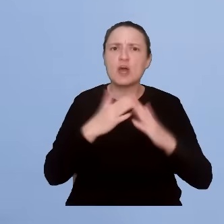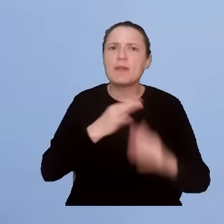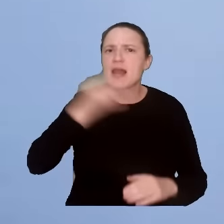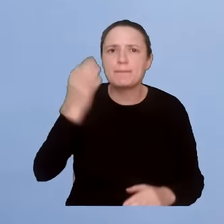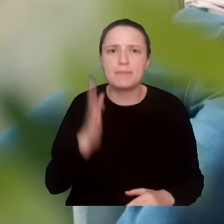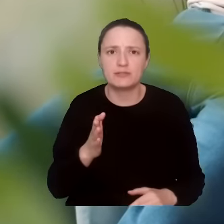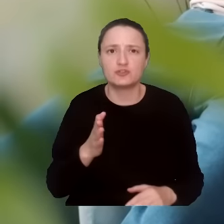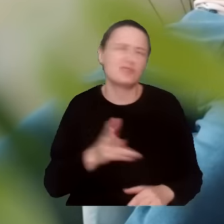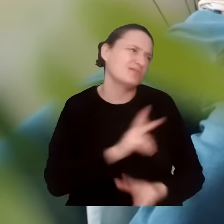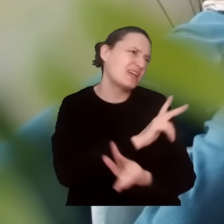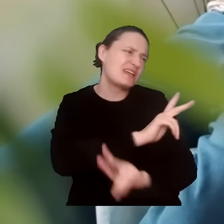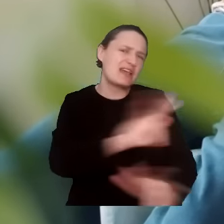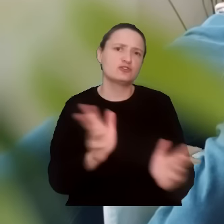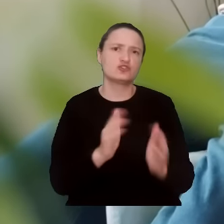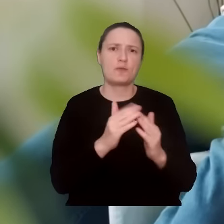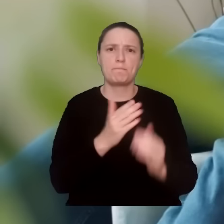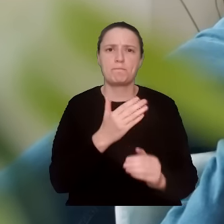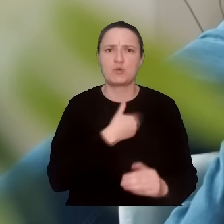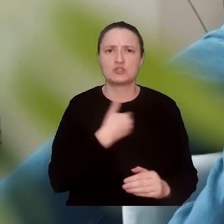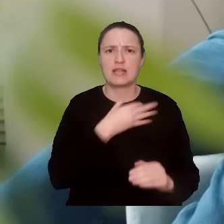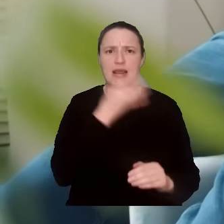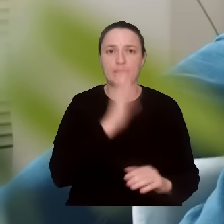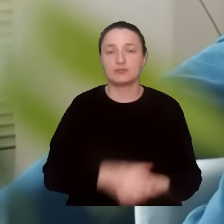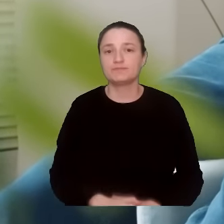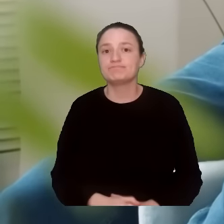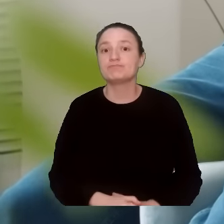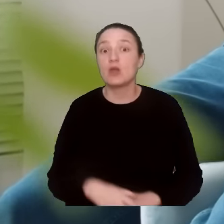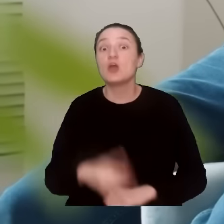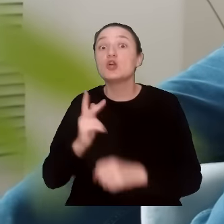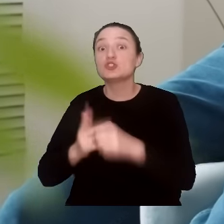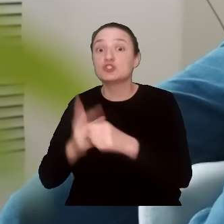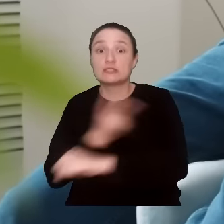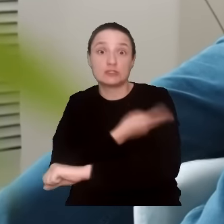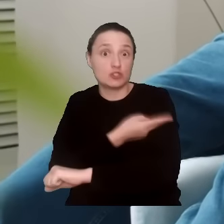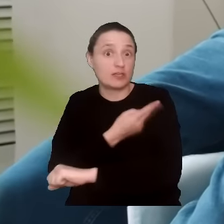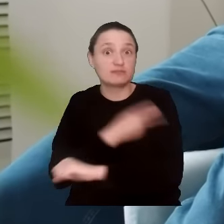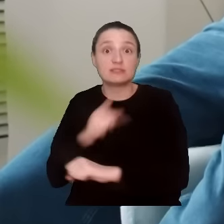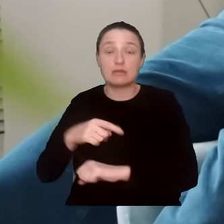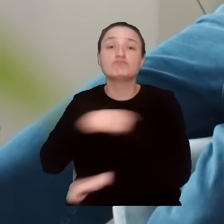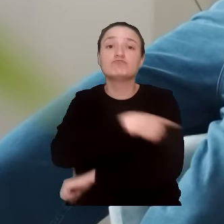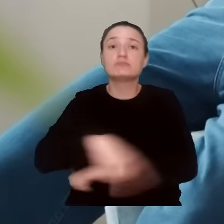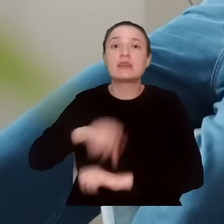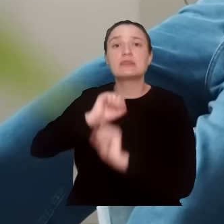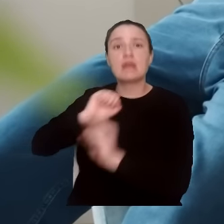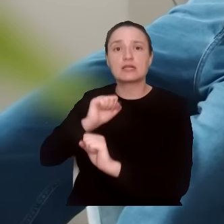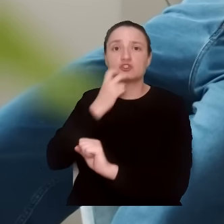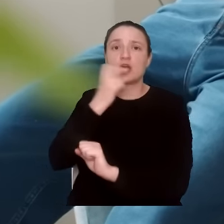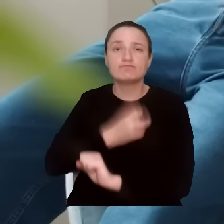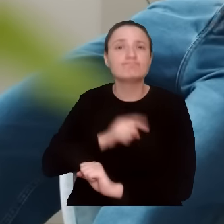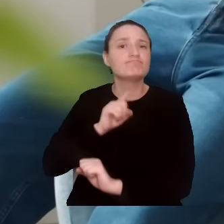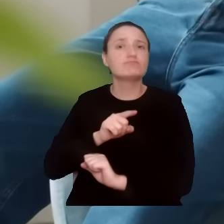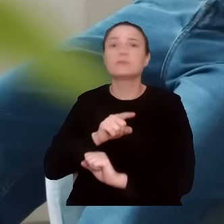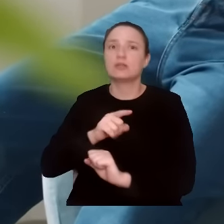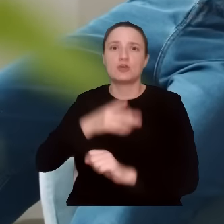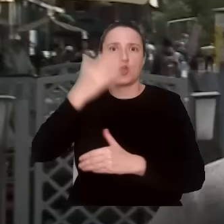wszystkich polskich domach. 30 czerwca wygasa tarcza ochronna, którą wprowadził rząd Prawa i Sprawiedliwości. Obecna władza postanowiła jej nie przedłużać,